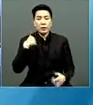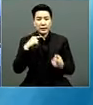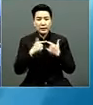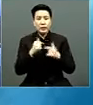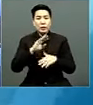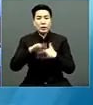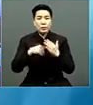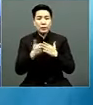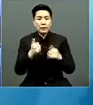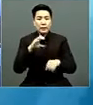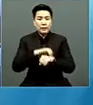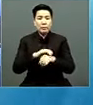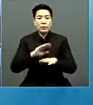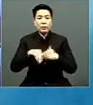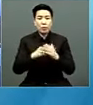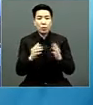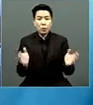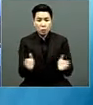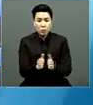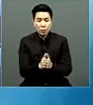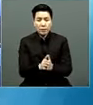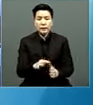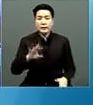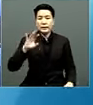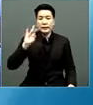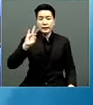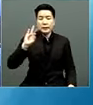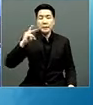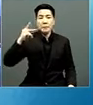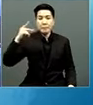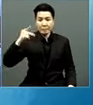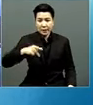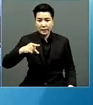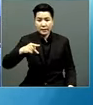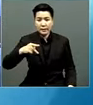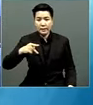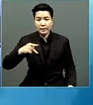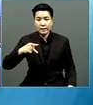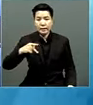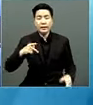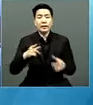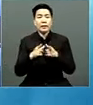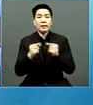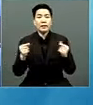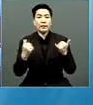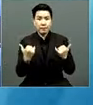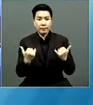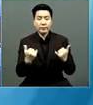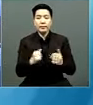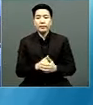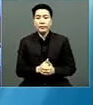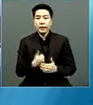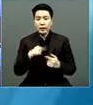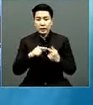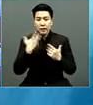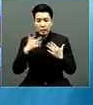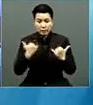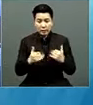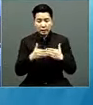ดีทั้งหมดเนี่ยนะครับถึง 7,000 กว่าคดีนะครับแล้วก็มีในช่วงหลังเนี่ยนะ